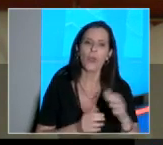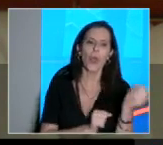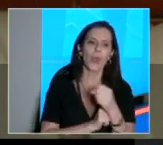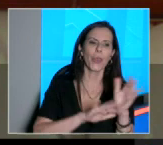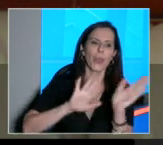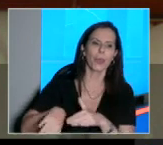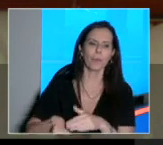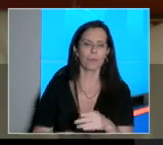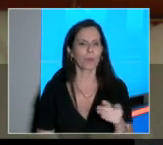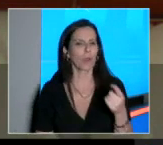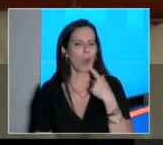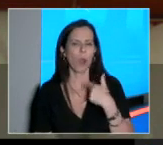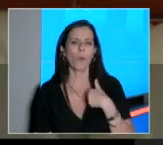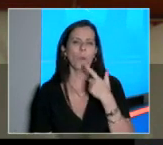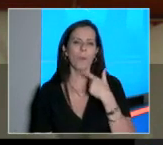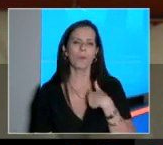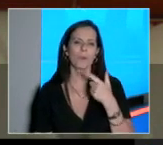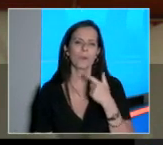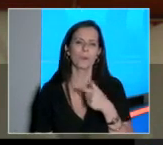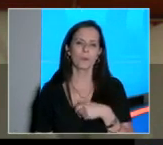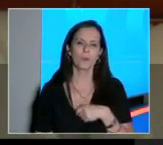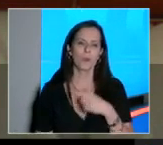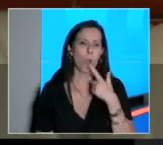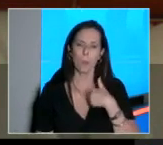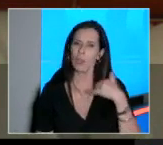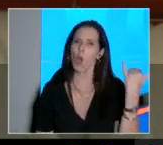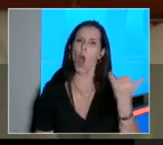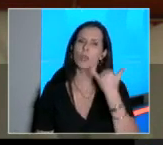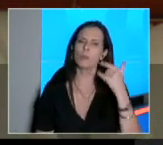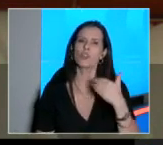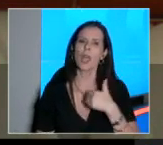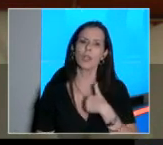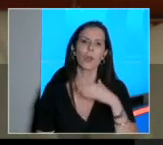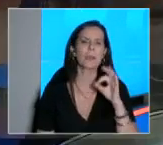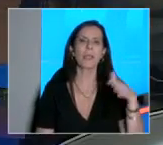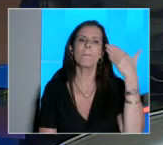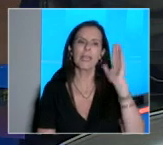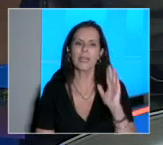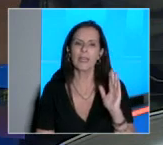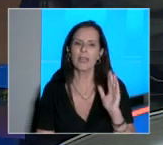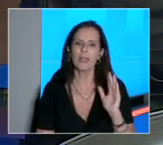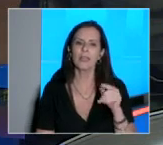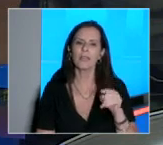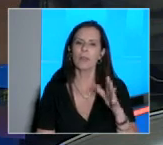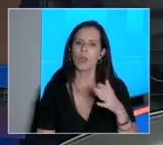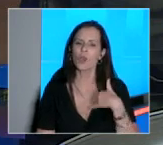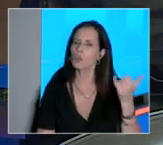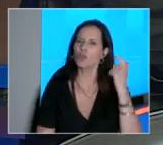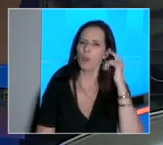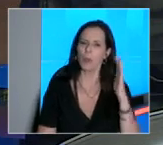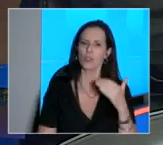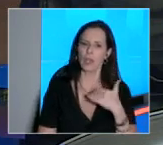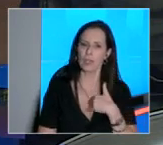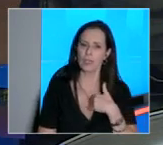כל... מספרים לנו כל הזמן, מספרים לנו כל הזמן שאנחנו בעצם מדינה, זה מה שאני כל הזמן שומעת